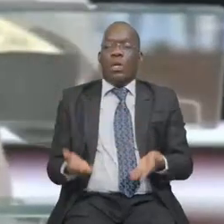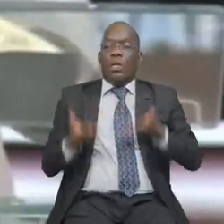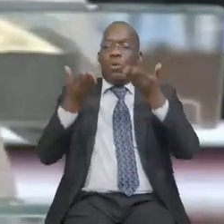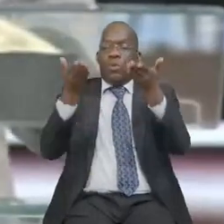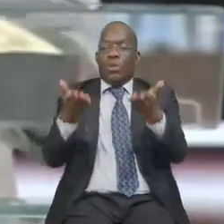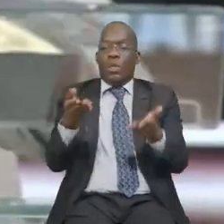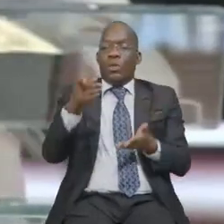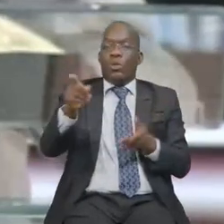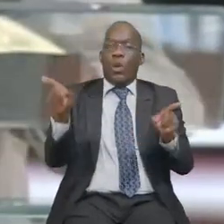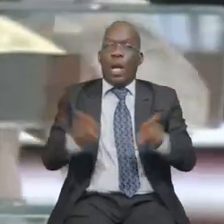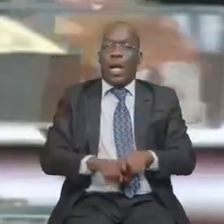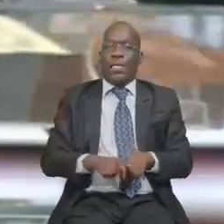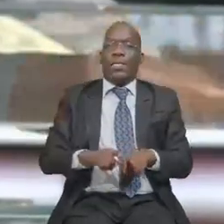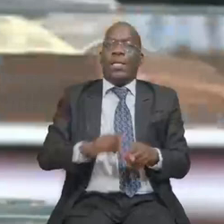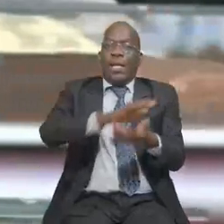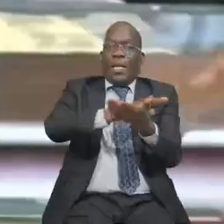pure.